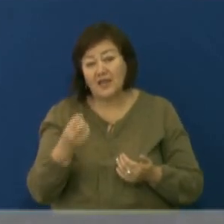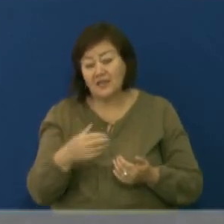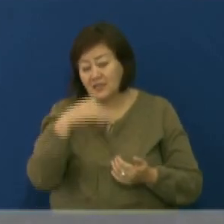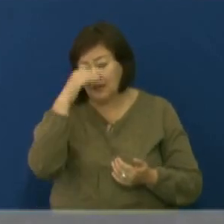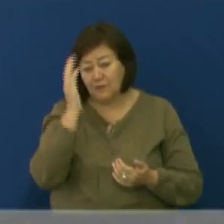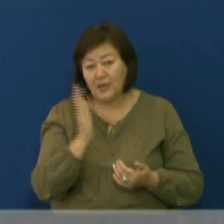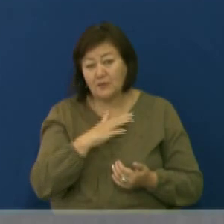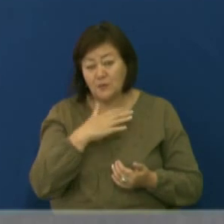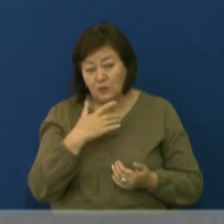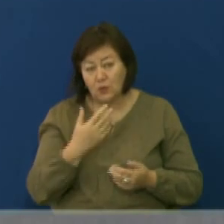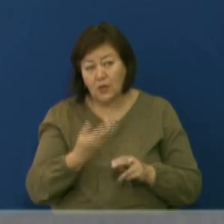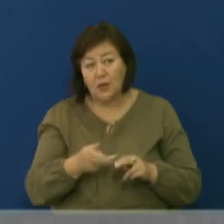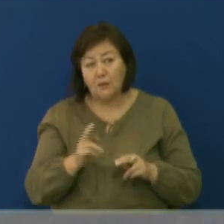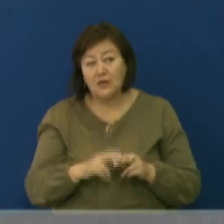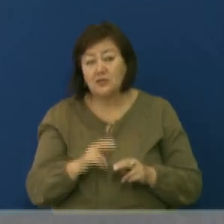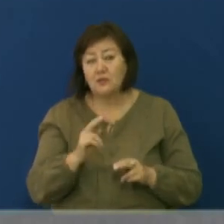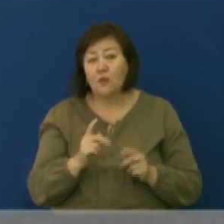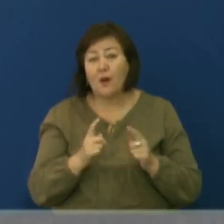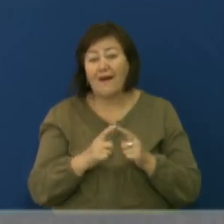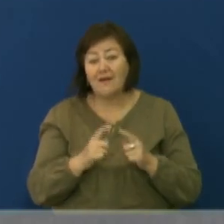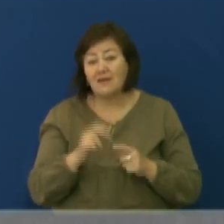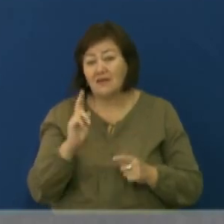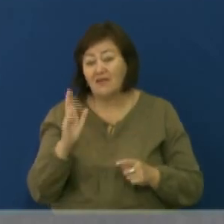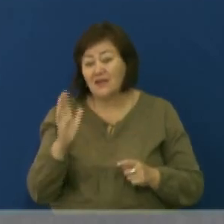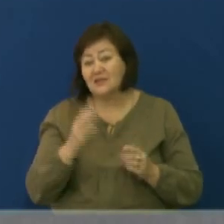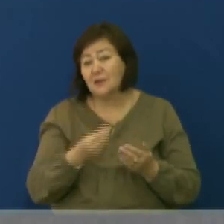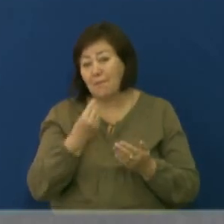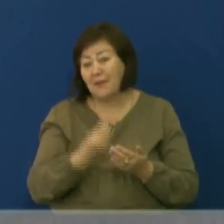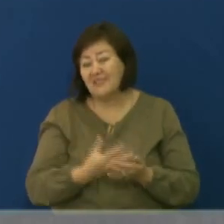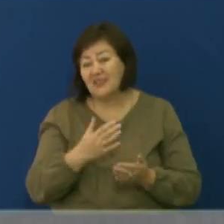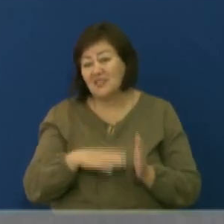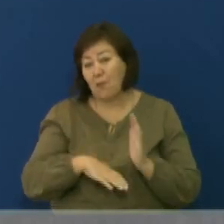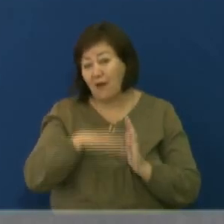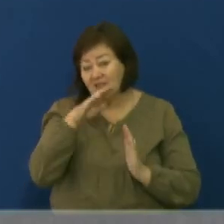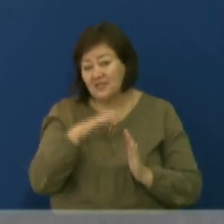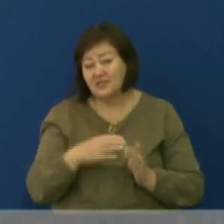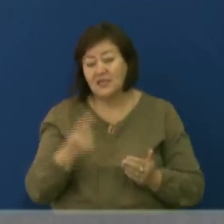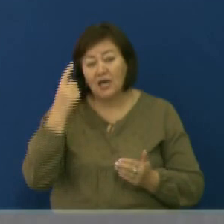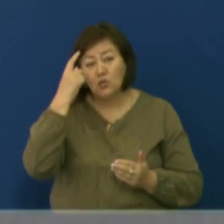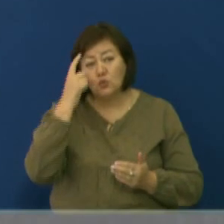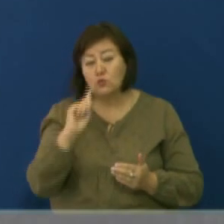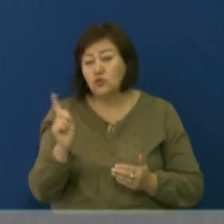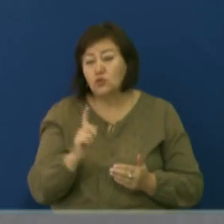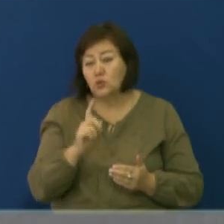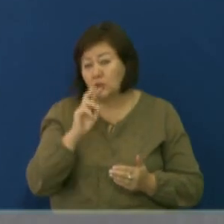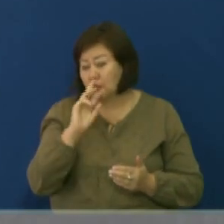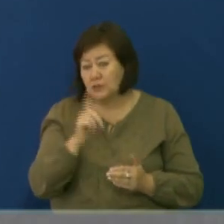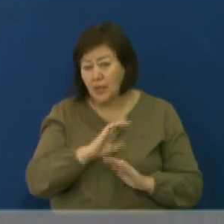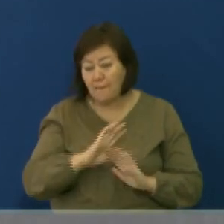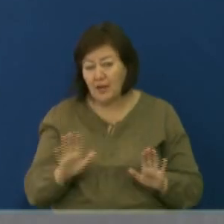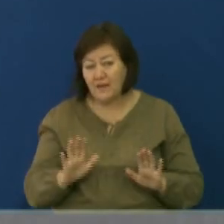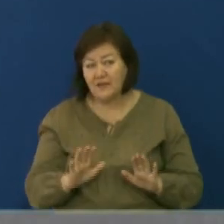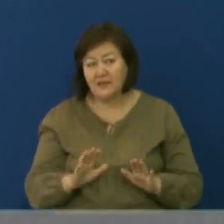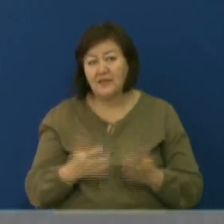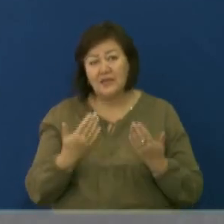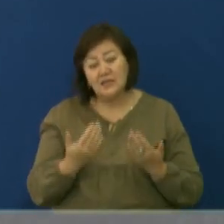жылдағыдан, сондықтан да пәтер ақыларының бағасы артып жатыр. Әрине бұл жерде мен ойлаймын, өз басым ол дұрыс емес. Тіпті